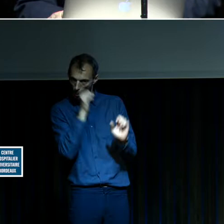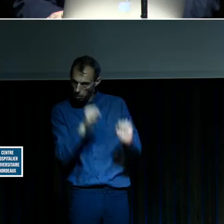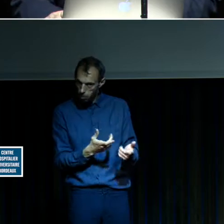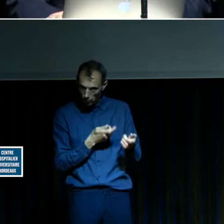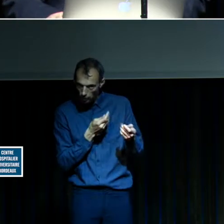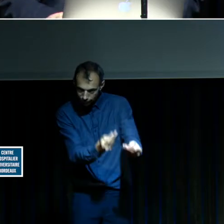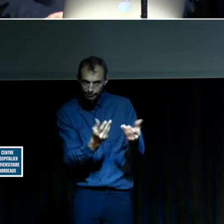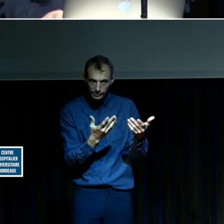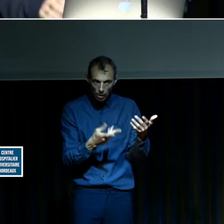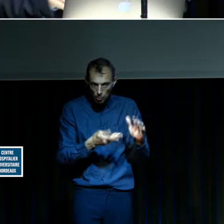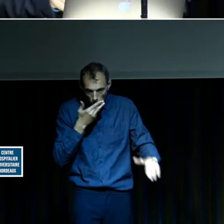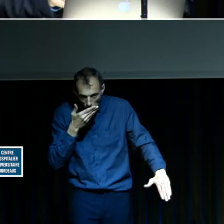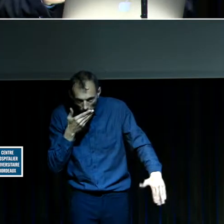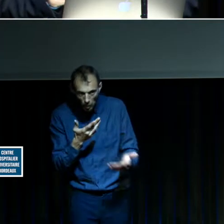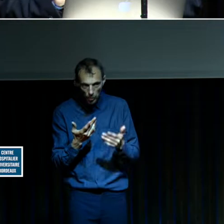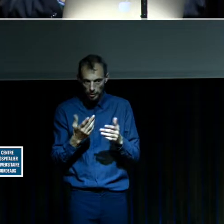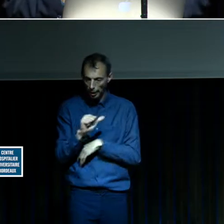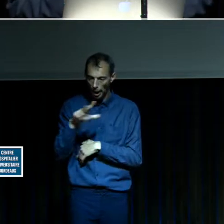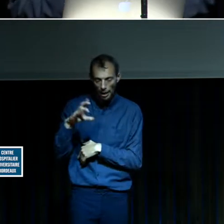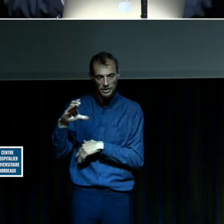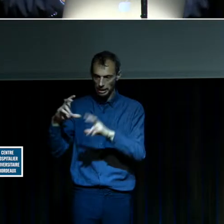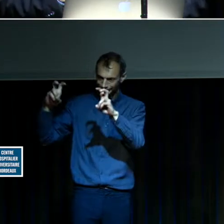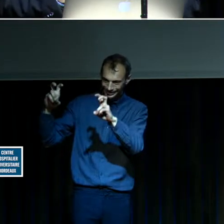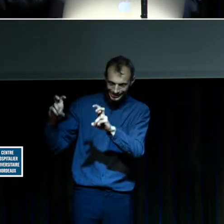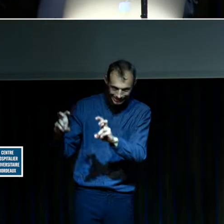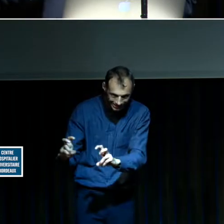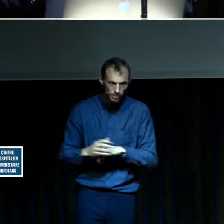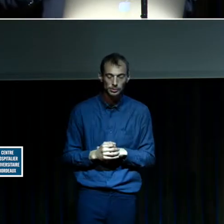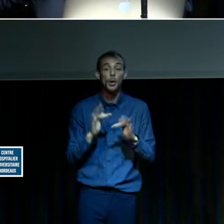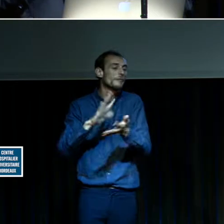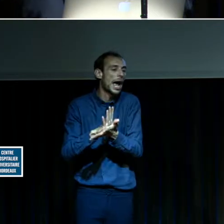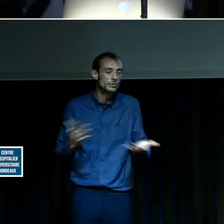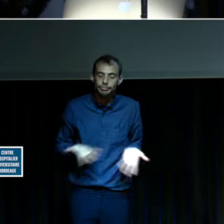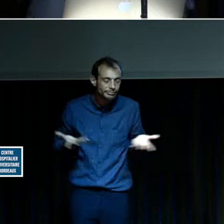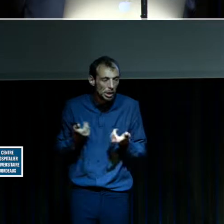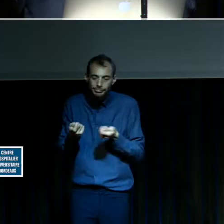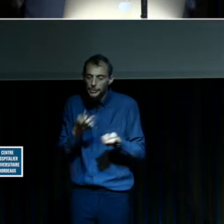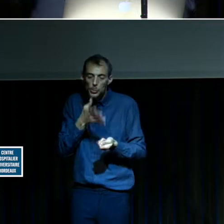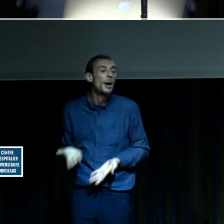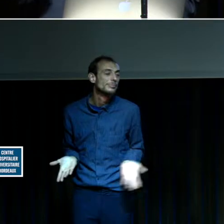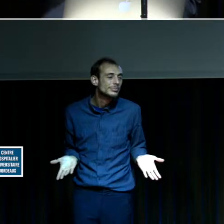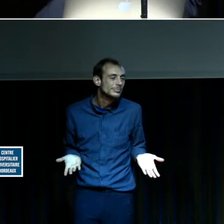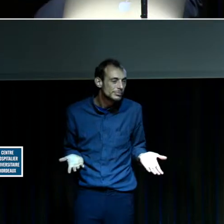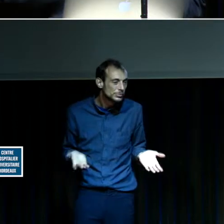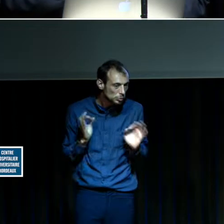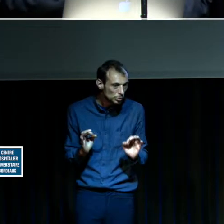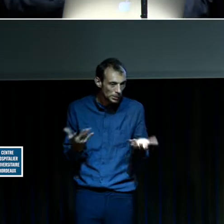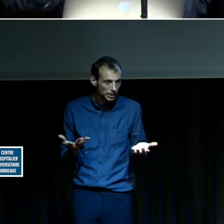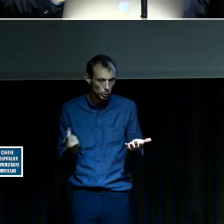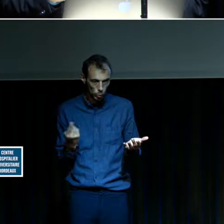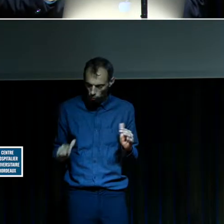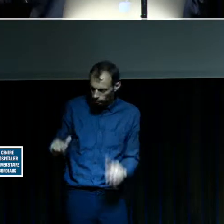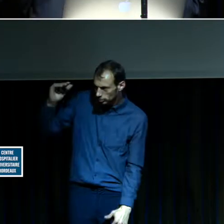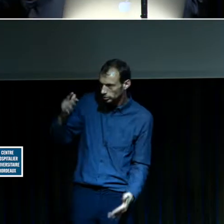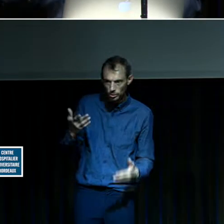de limiter le nombre d'accidents vasculaires cérébraux qui surviennent. Sur l'âge, on n'y peut rien. Mais on vieillit en fonction de ce que l'on a été avant.